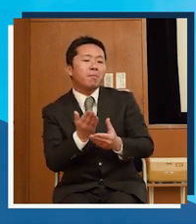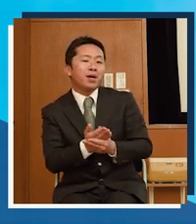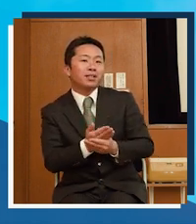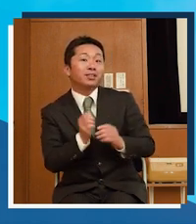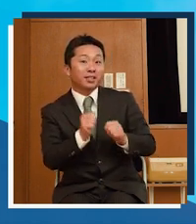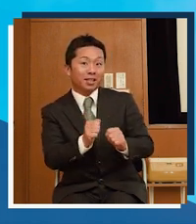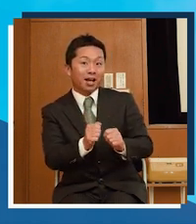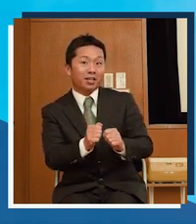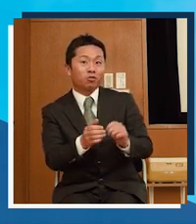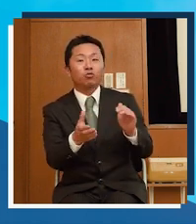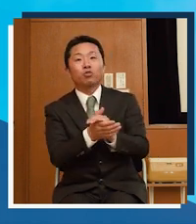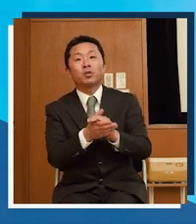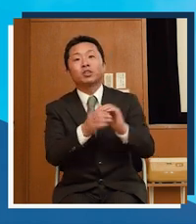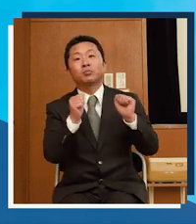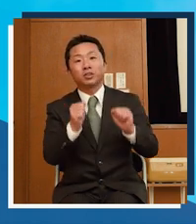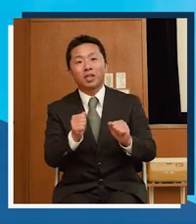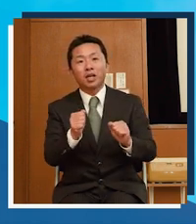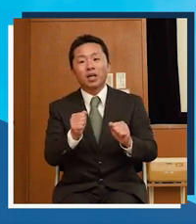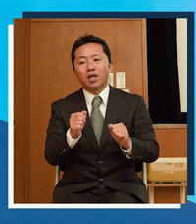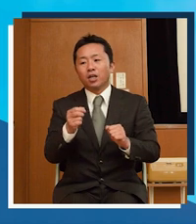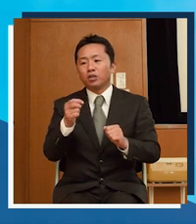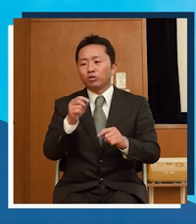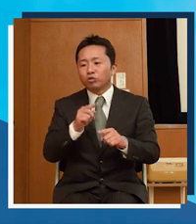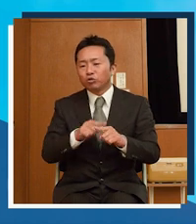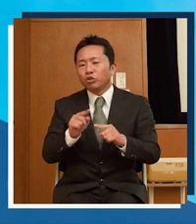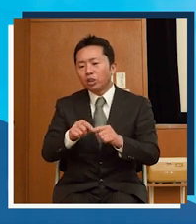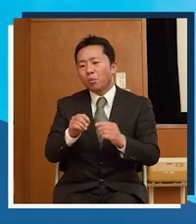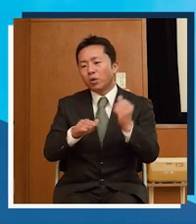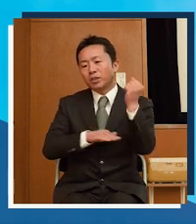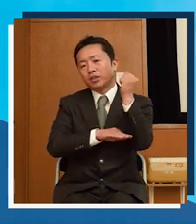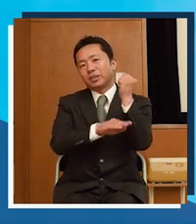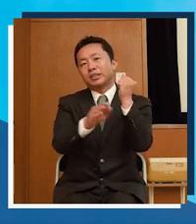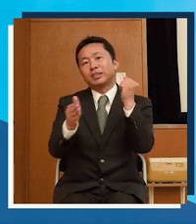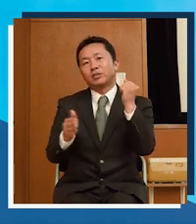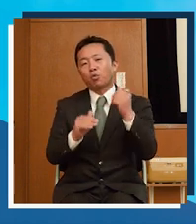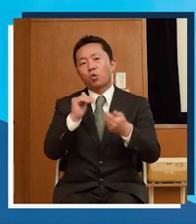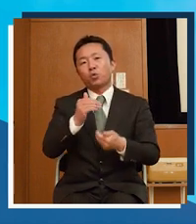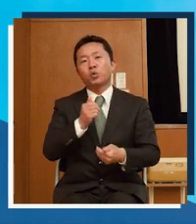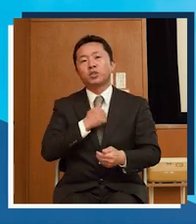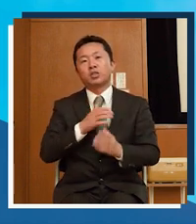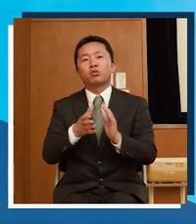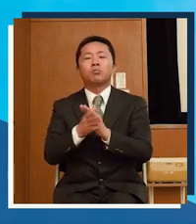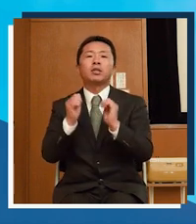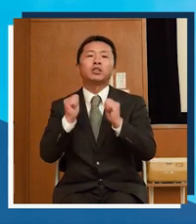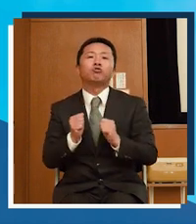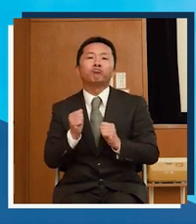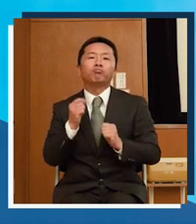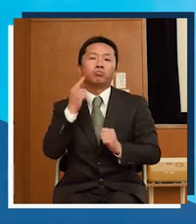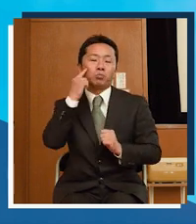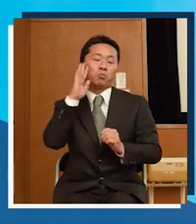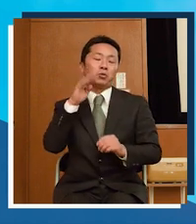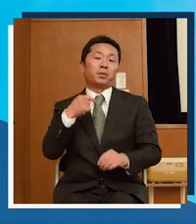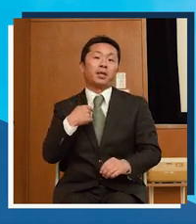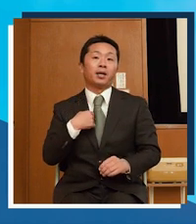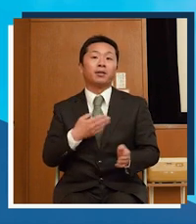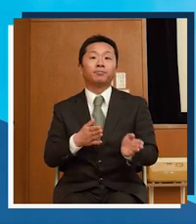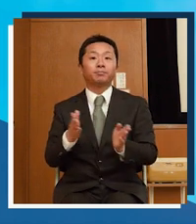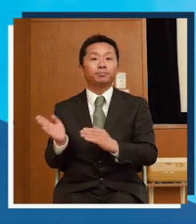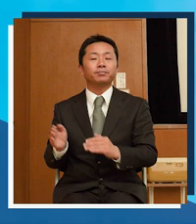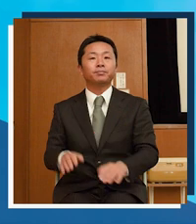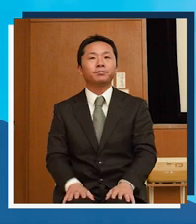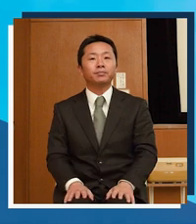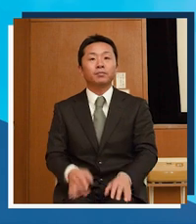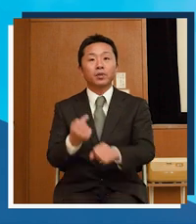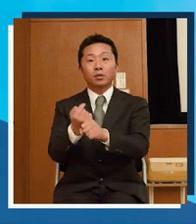もいて少しずつ希望が見えてる中でやっぱりもっと伝えていけなければならないなっていうのを痛感していました